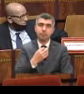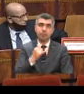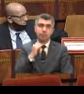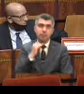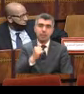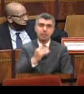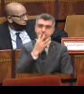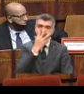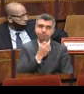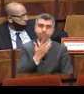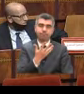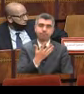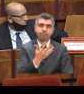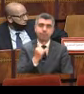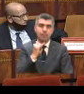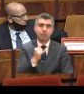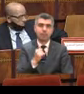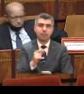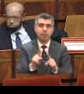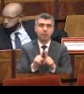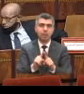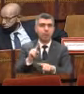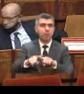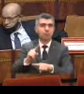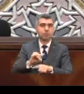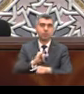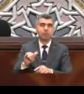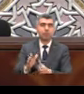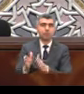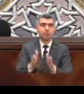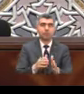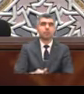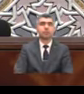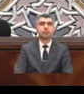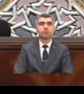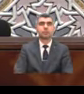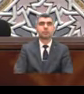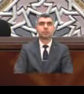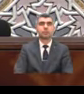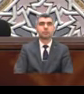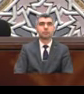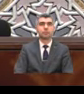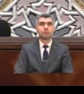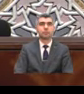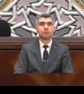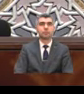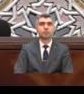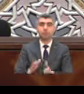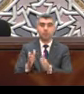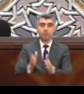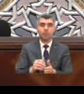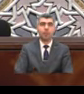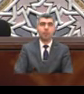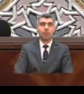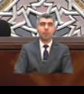الوضع للأسف الشديد الغير صحي والغير مقبول. شكرا. مرحبا سيد الرئيس. طيب ننتقل للقطاع، سيد